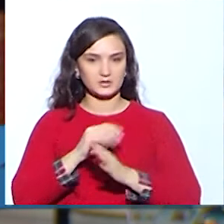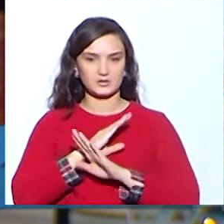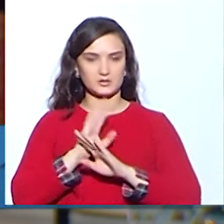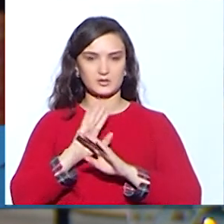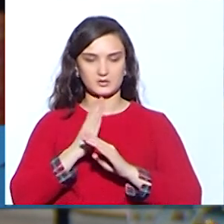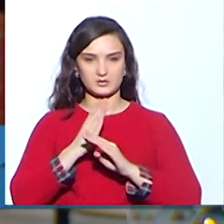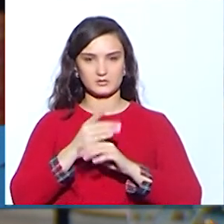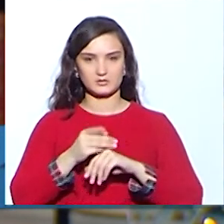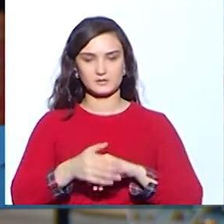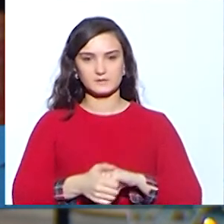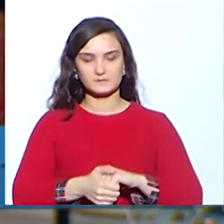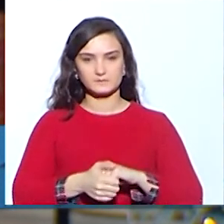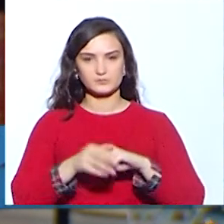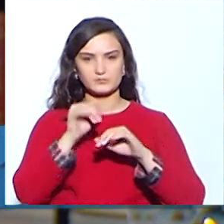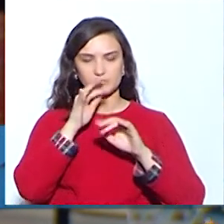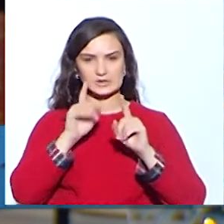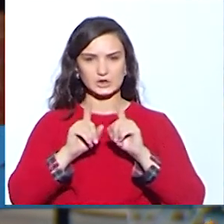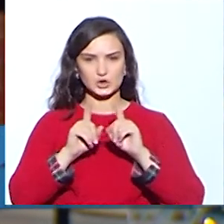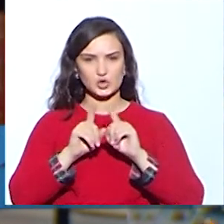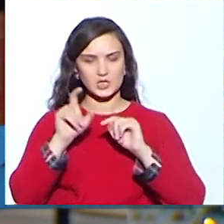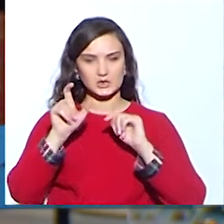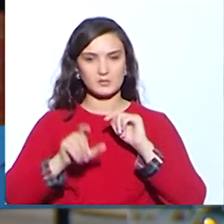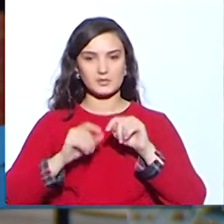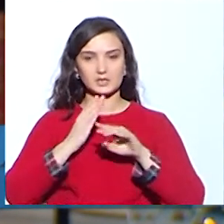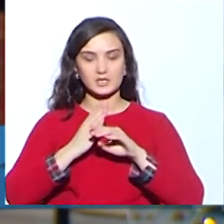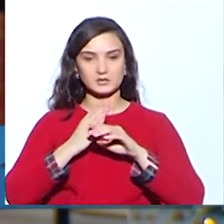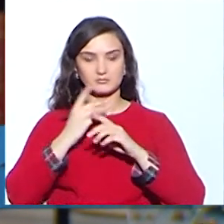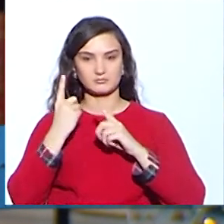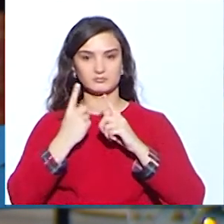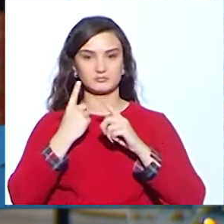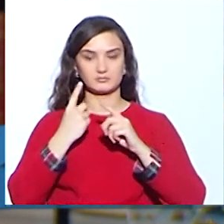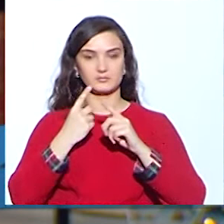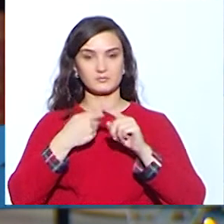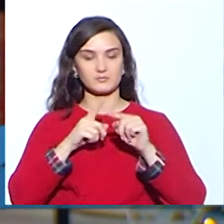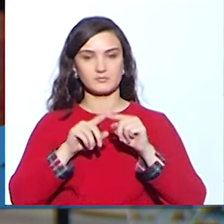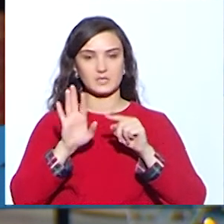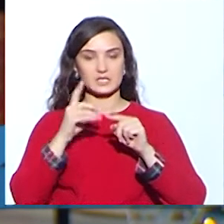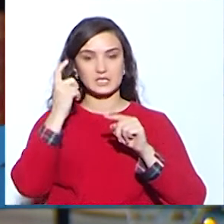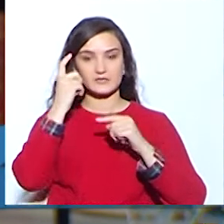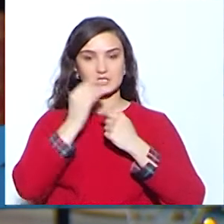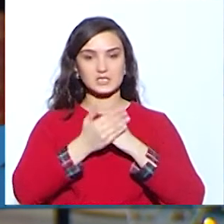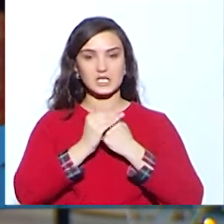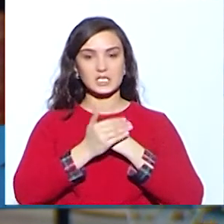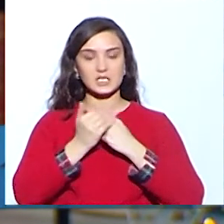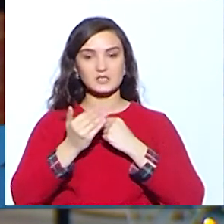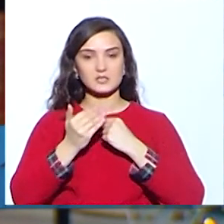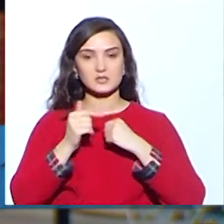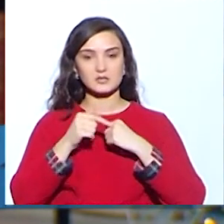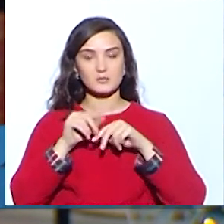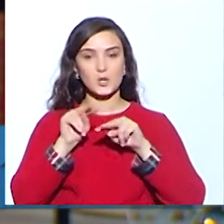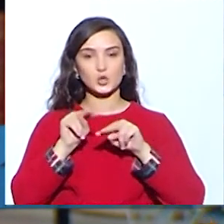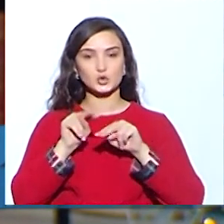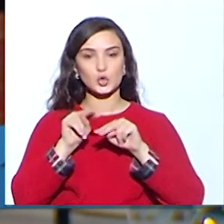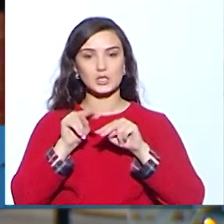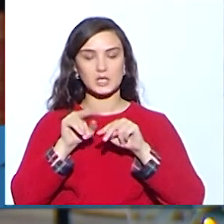თრობა, სასიცოცხლო ცენტრი თითქოს ადამიანი არის აგზნებული, რეალურად არა, ტვინის ქერქის